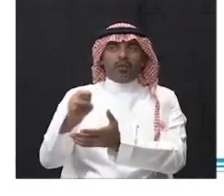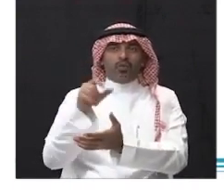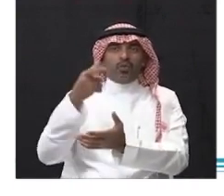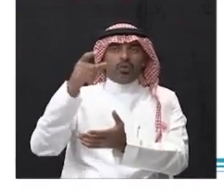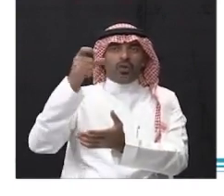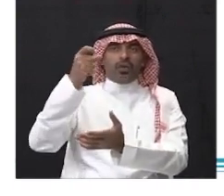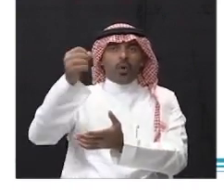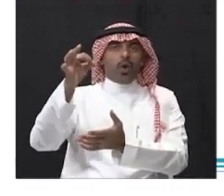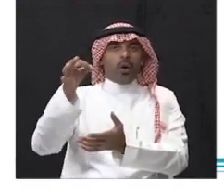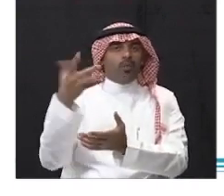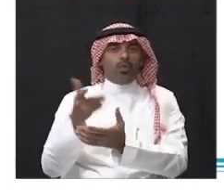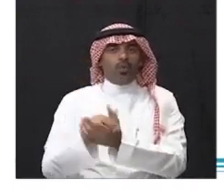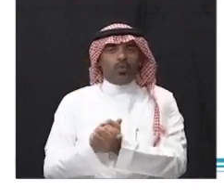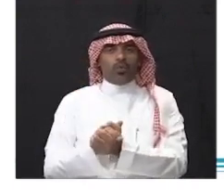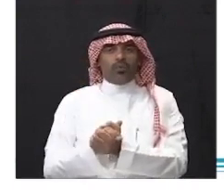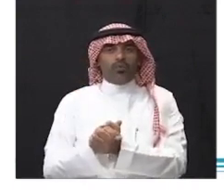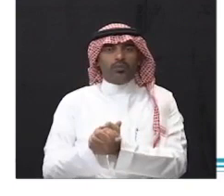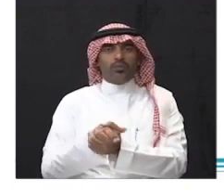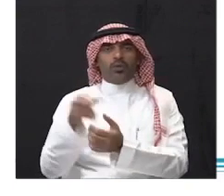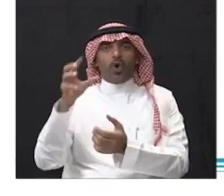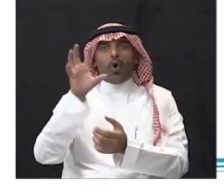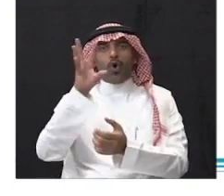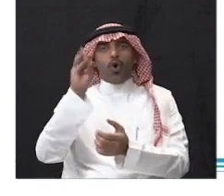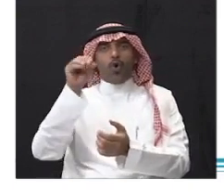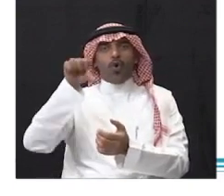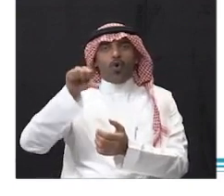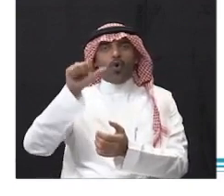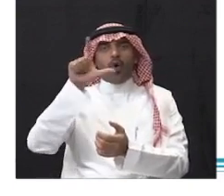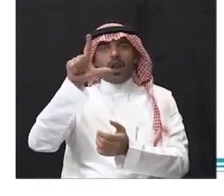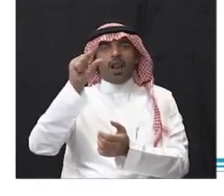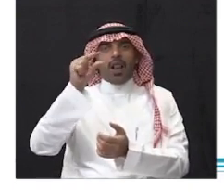دولة؟ أحسنتم! هولندا.